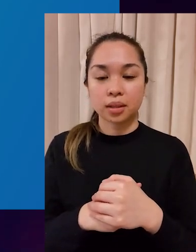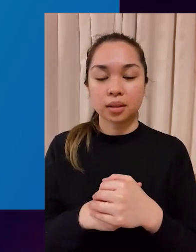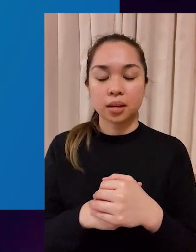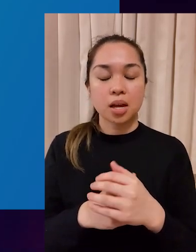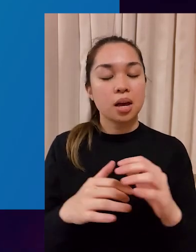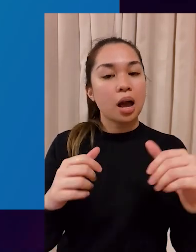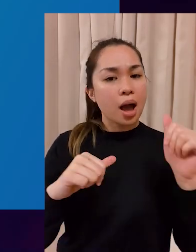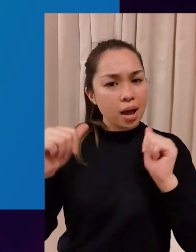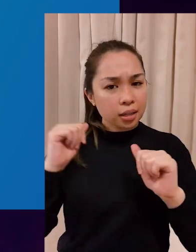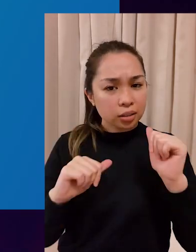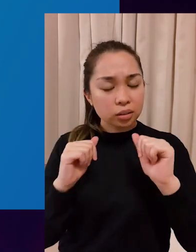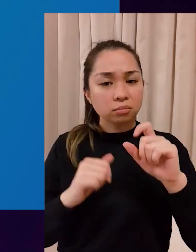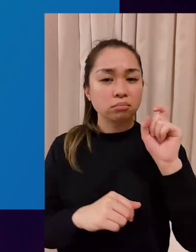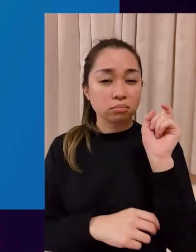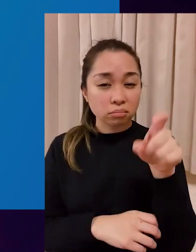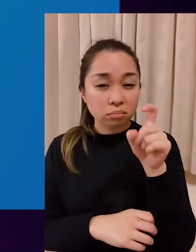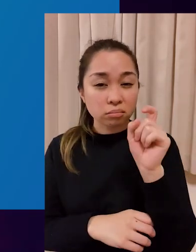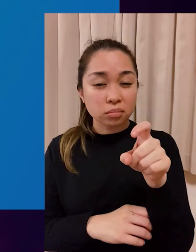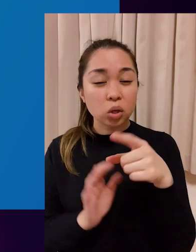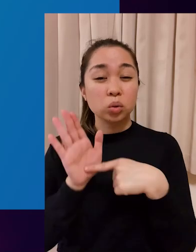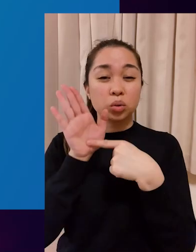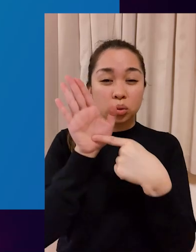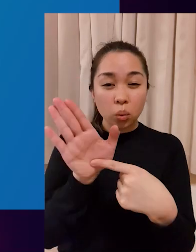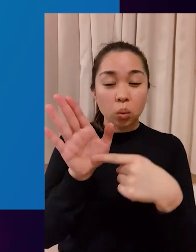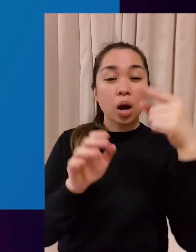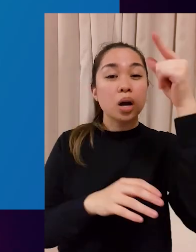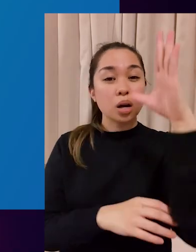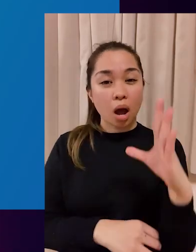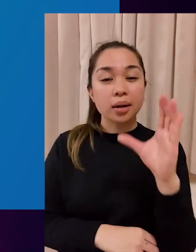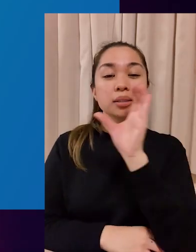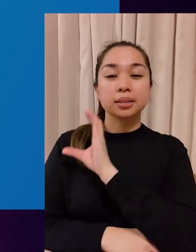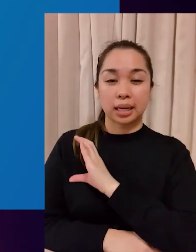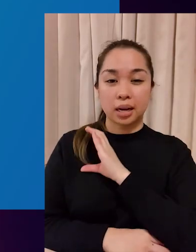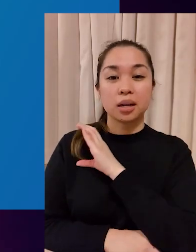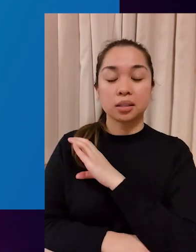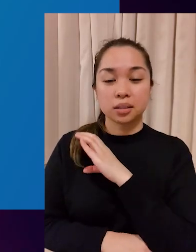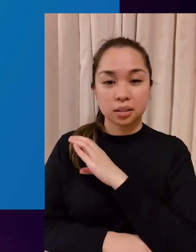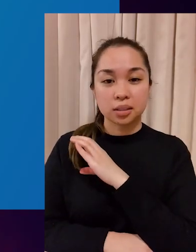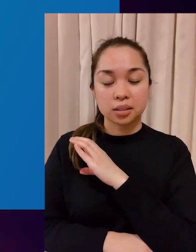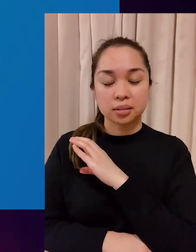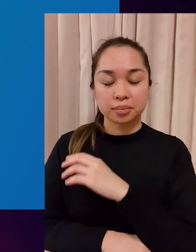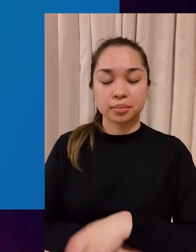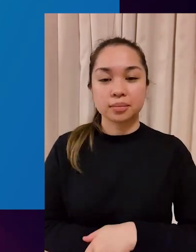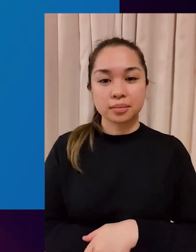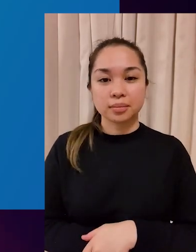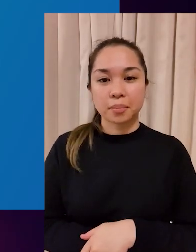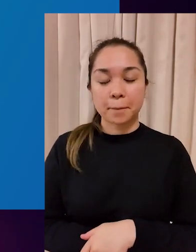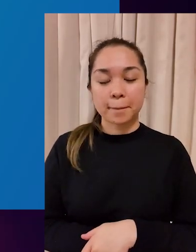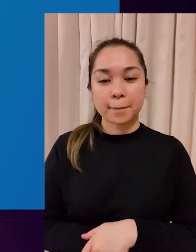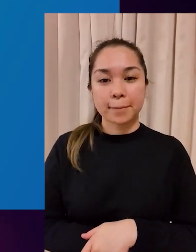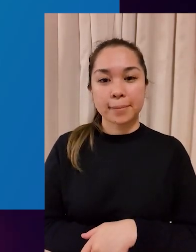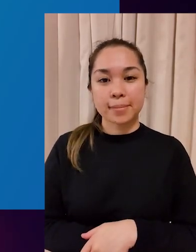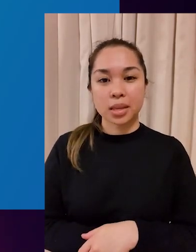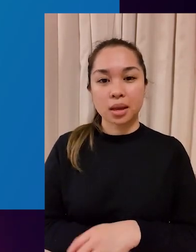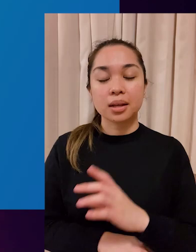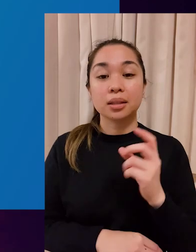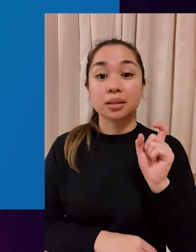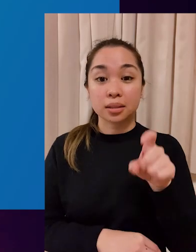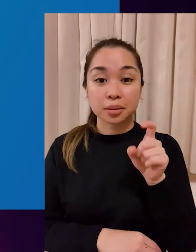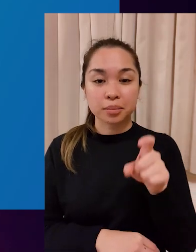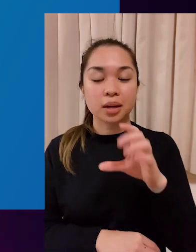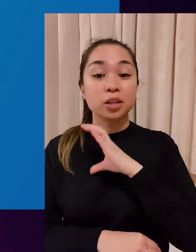Action should reflect Christ's character in me every moment. From me likeness to Christ